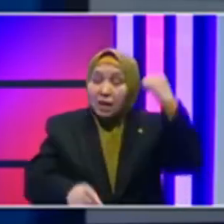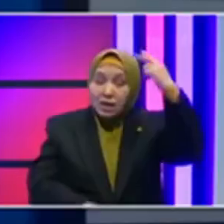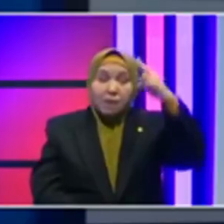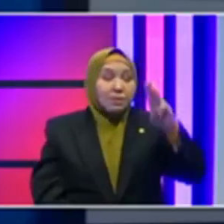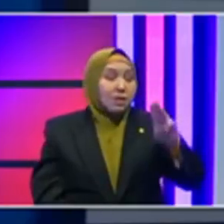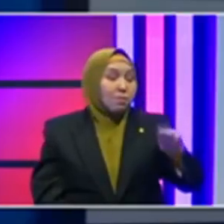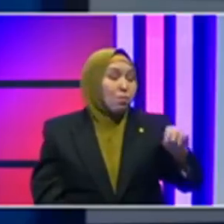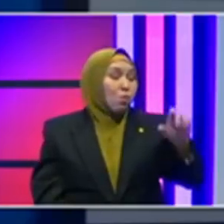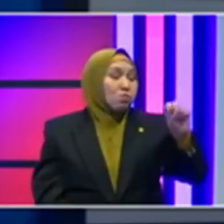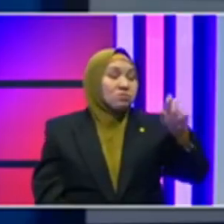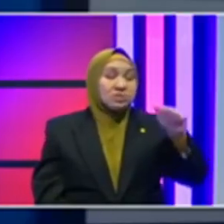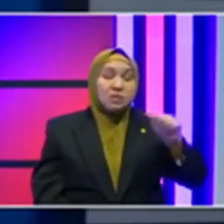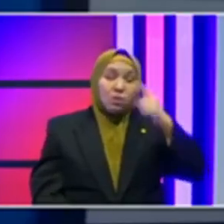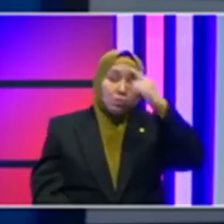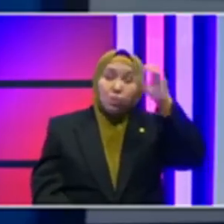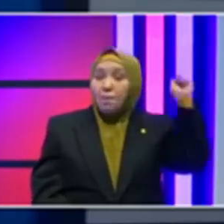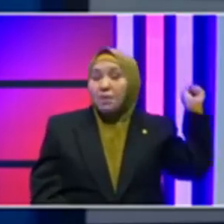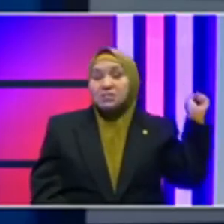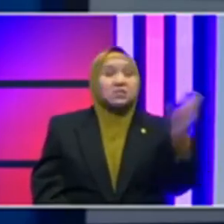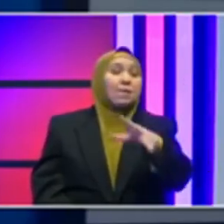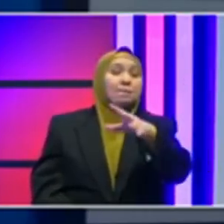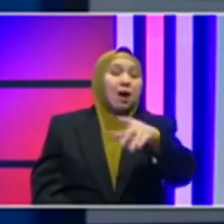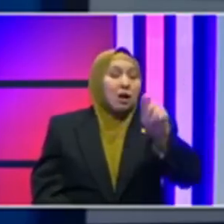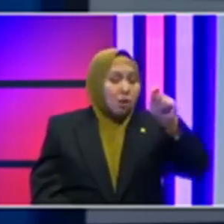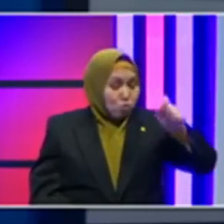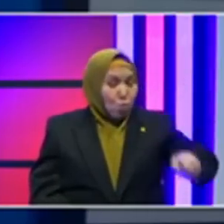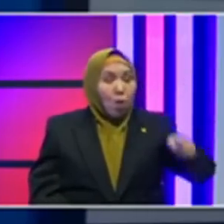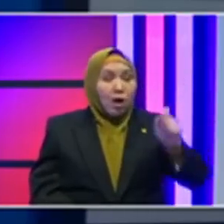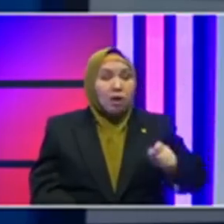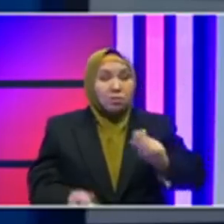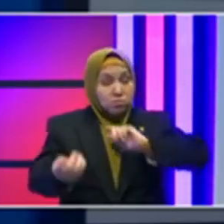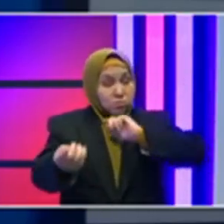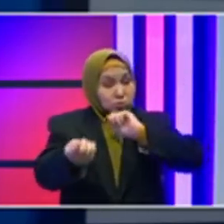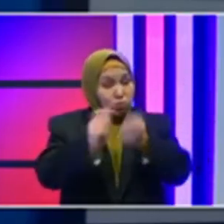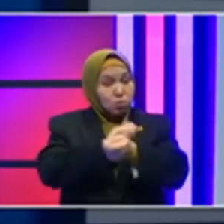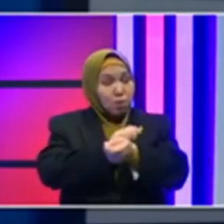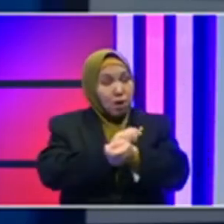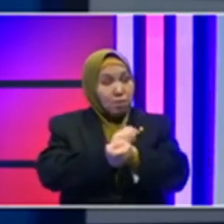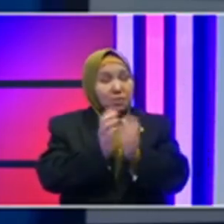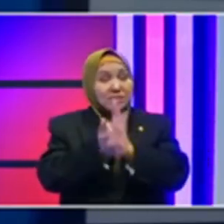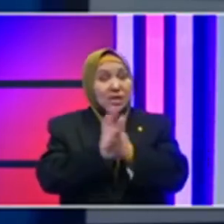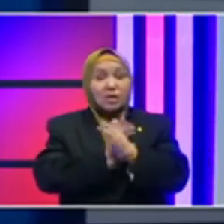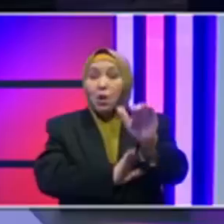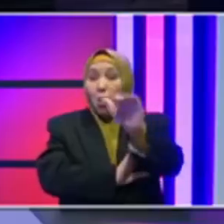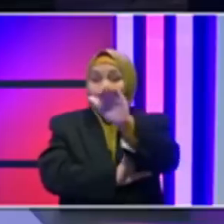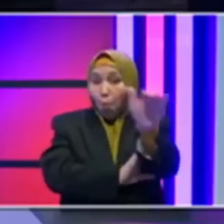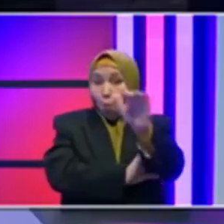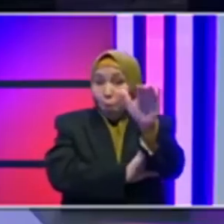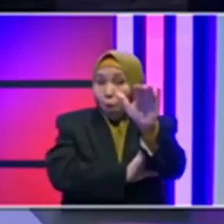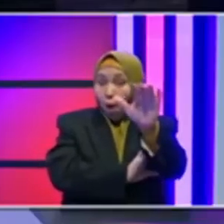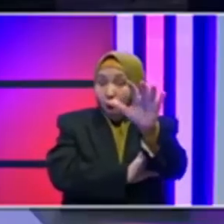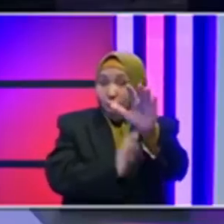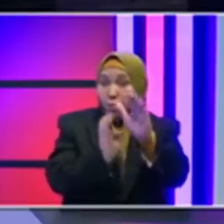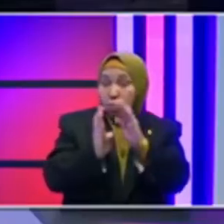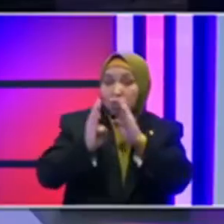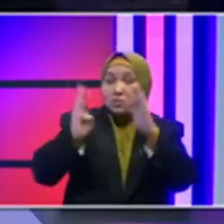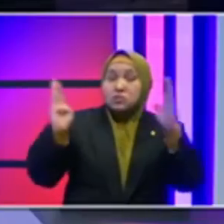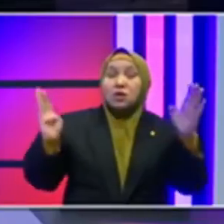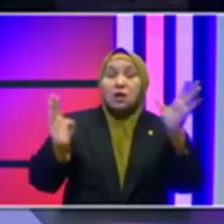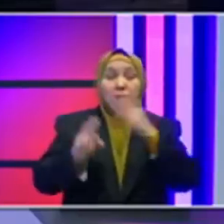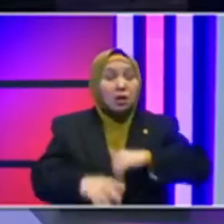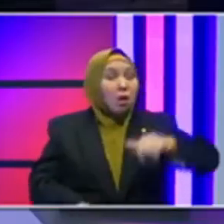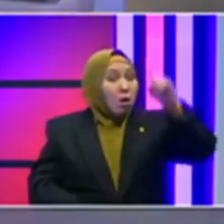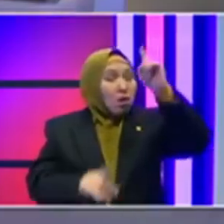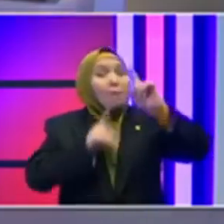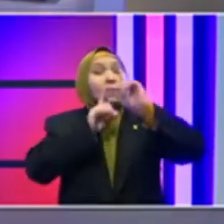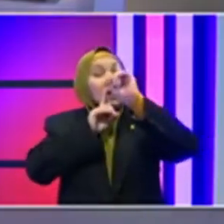Alaihissalam untuk mencampakkan tongkatnya lalu berubah tongkat tadi menjadi ular yang besar kemudian Allah Subhanahu Wa Ta'ala